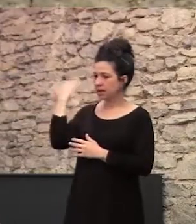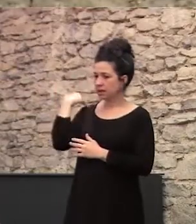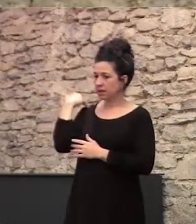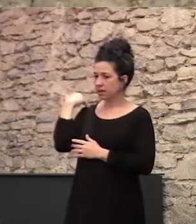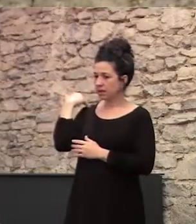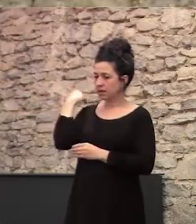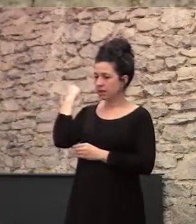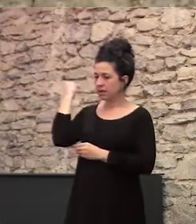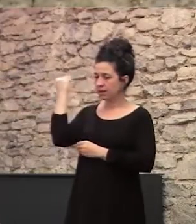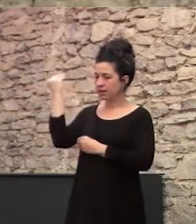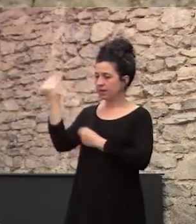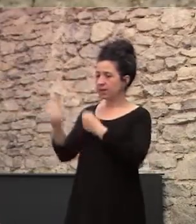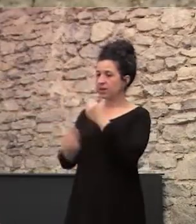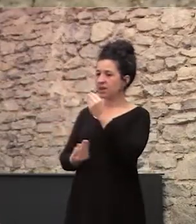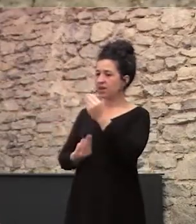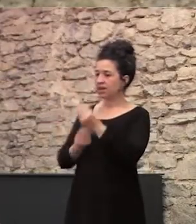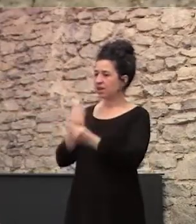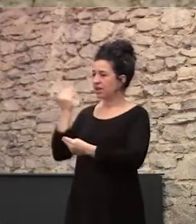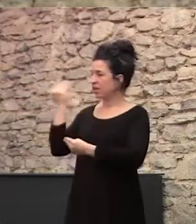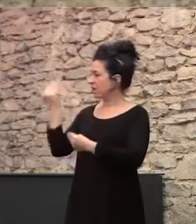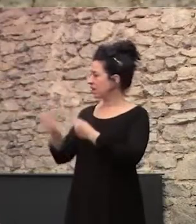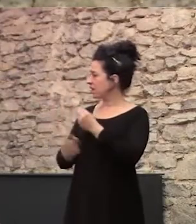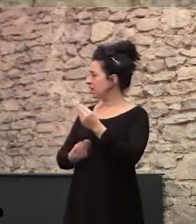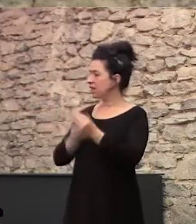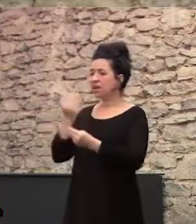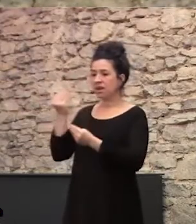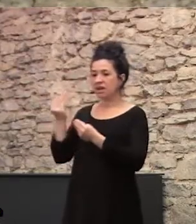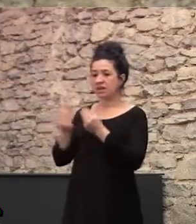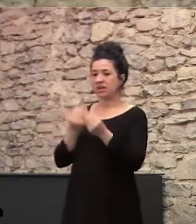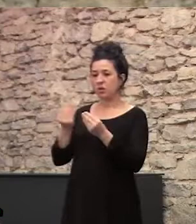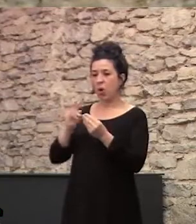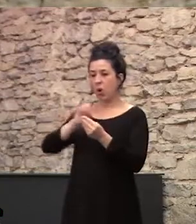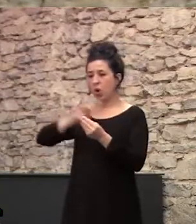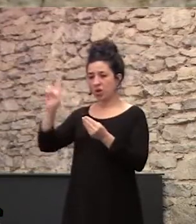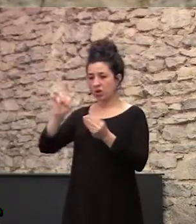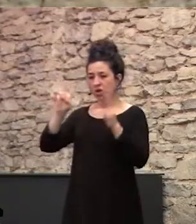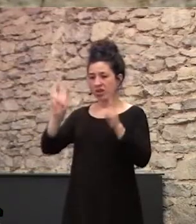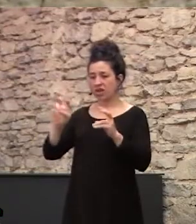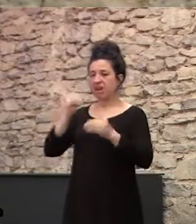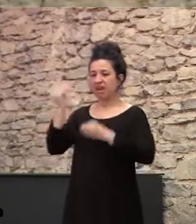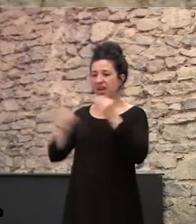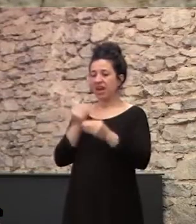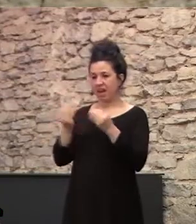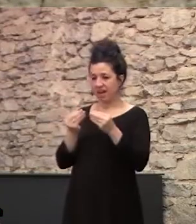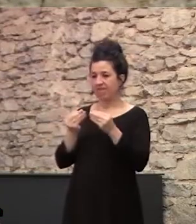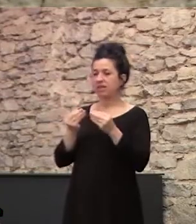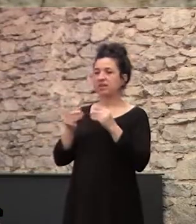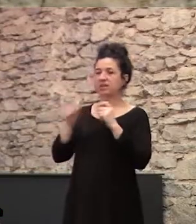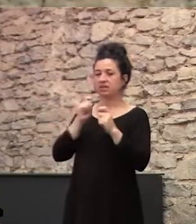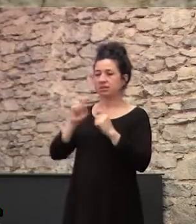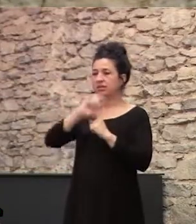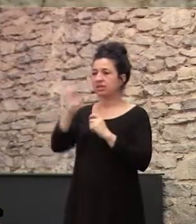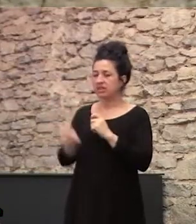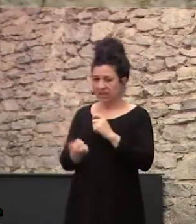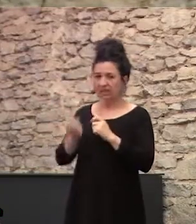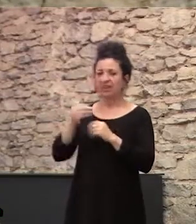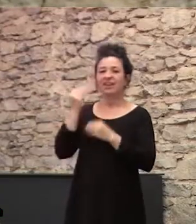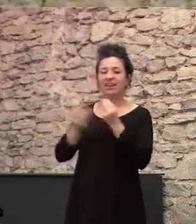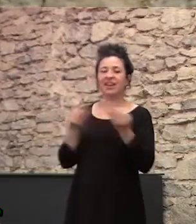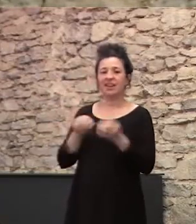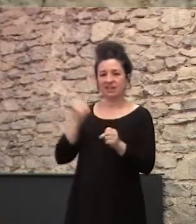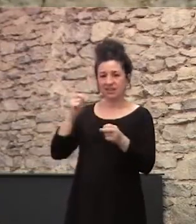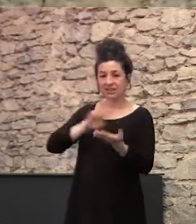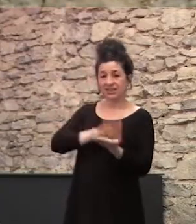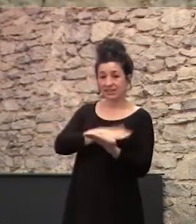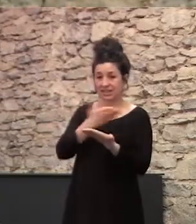zuen, egiten dituzun gauzaek itzulpena da. Bai, bai. Elkarrezketak eta bere bai esan, oza, bai. Elkarrezketetan adibidez,